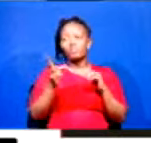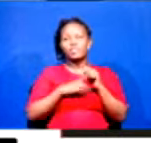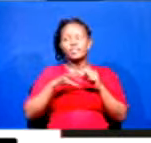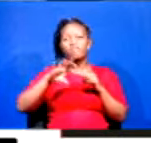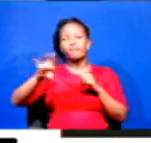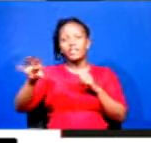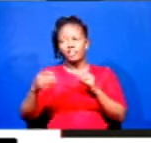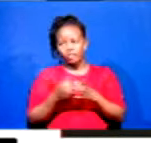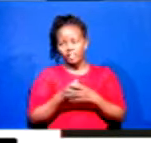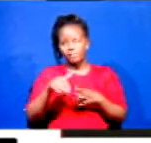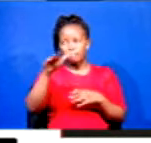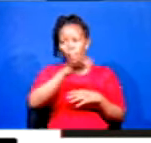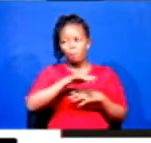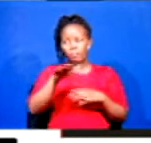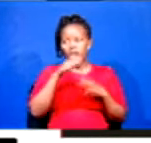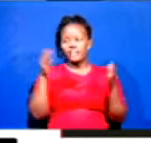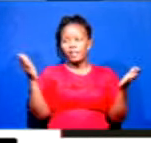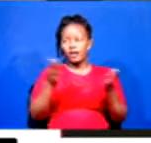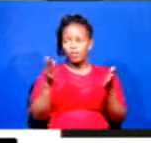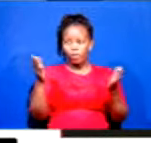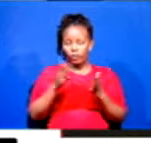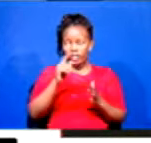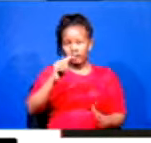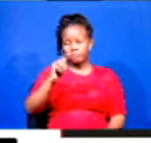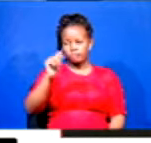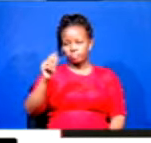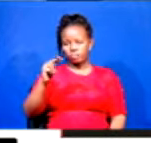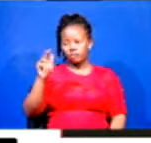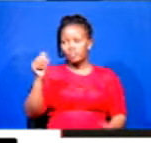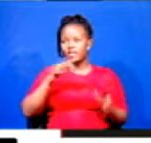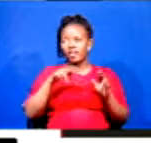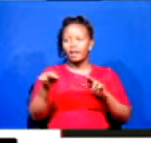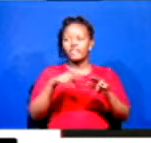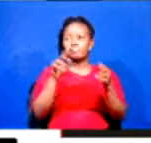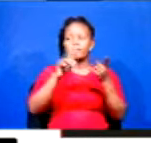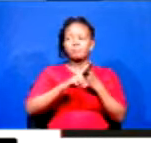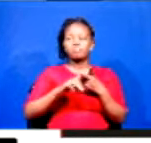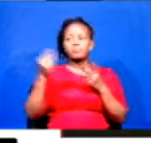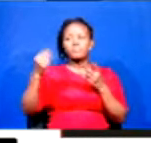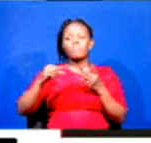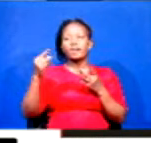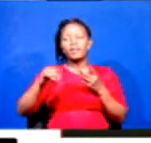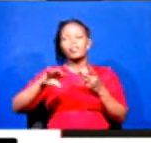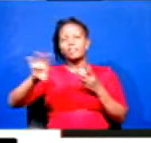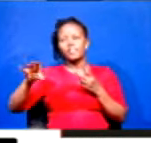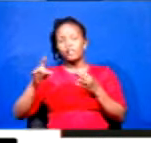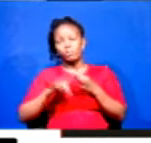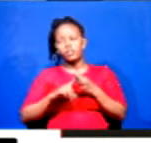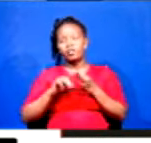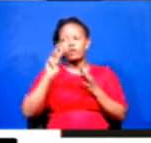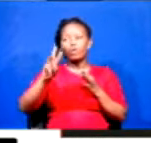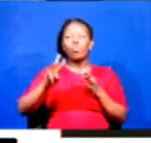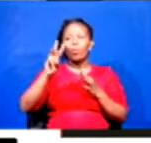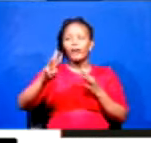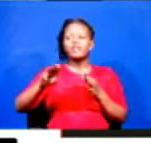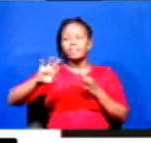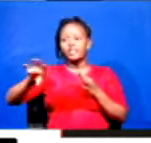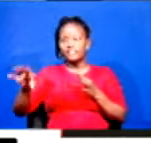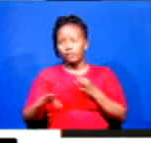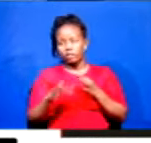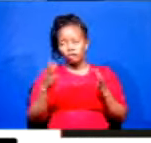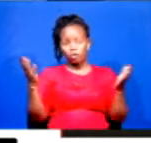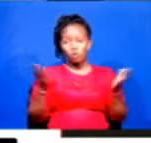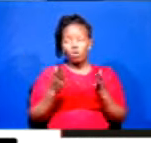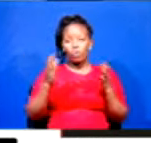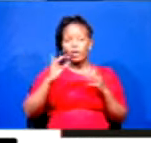ni pamoja na Garsen, kaunti ya Tana River, Mbalambala, kaunti ya Garissa, Eldas huko kaunti ya Wajir, ambako afisa wa